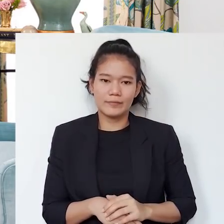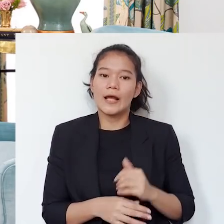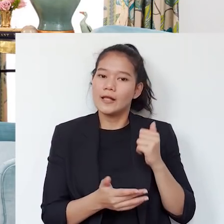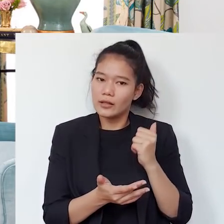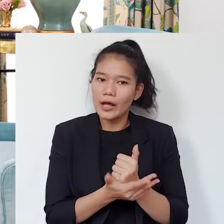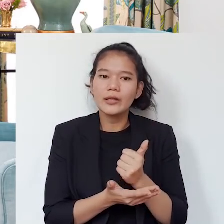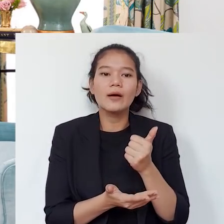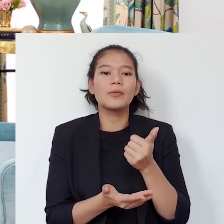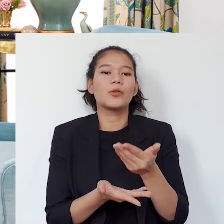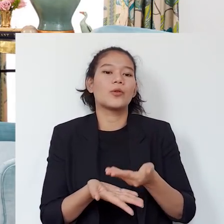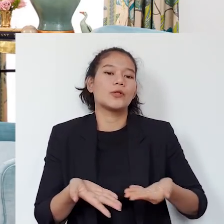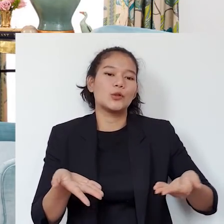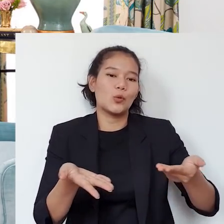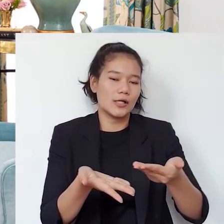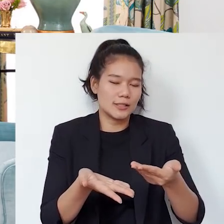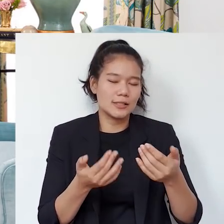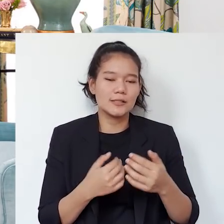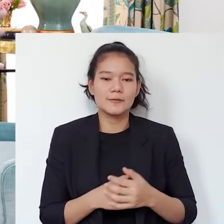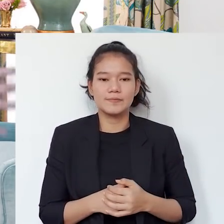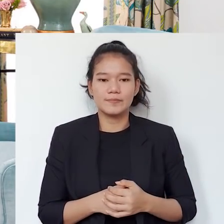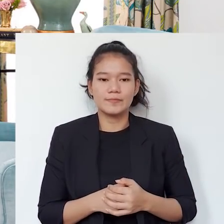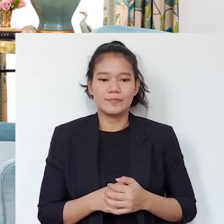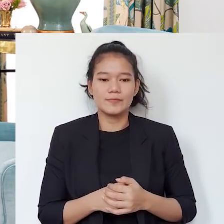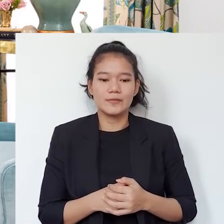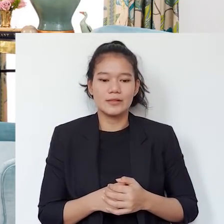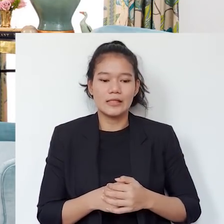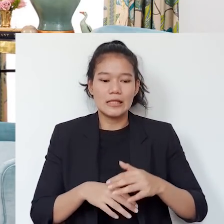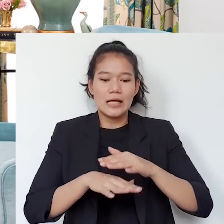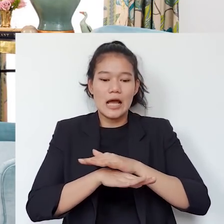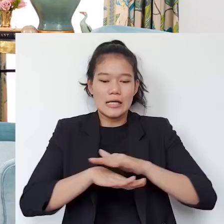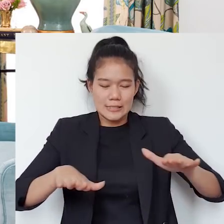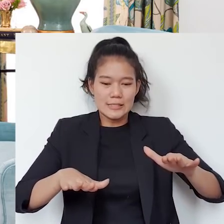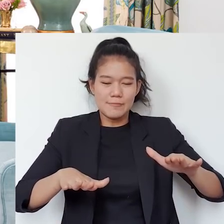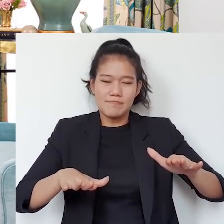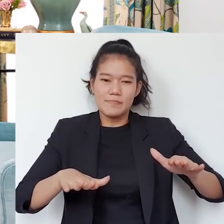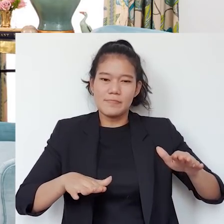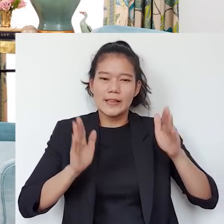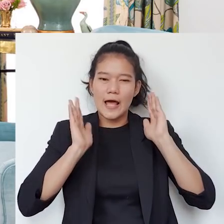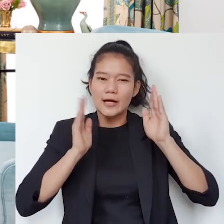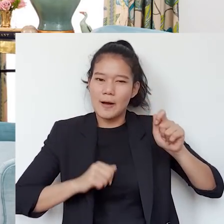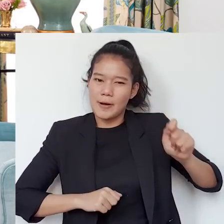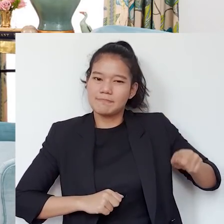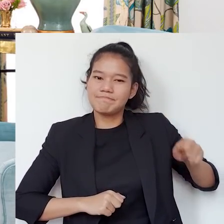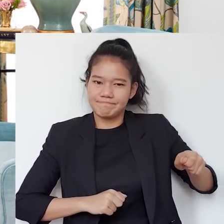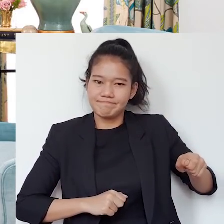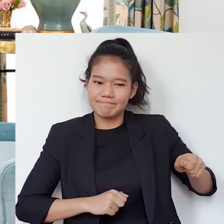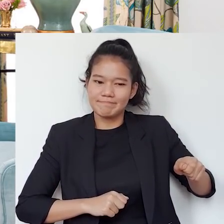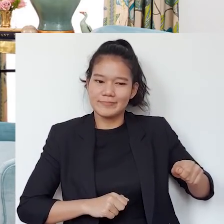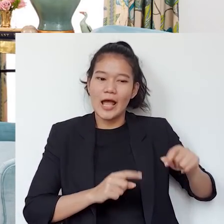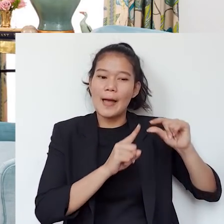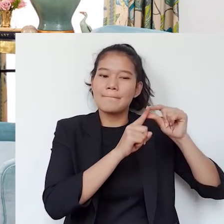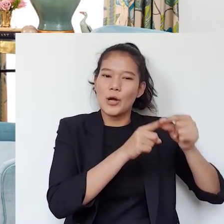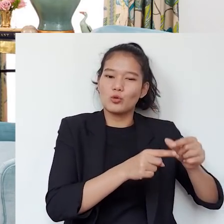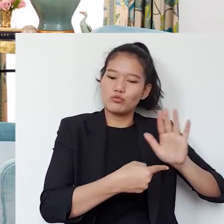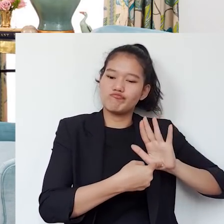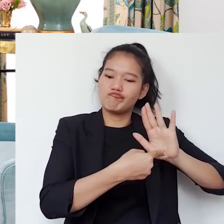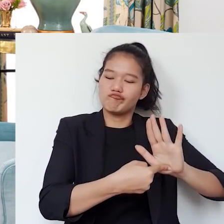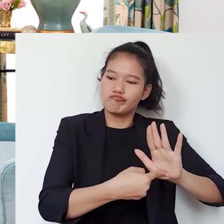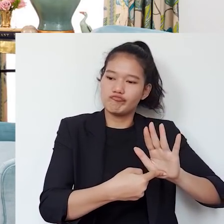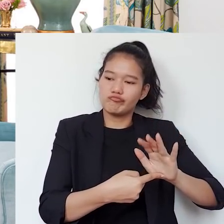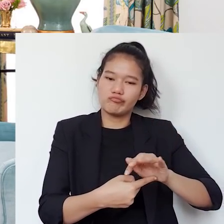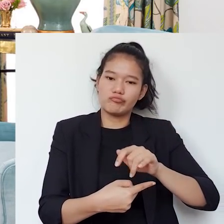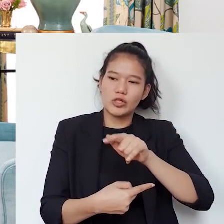ternyata kejadian saudara-saudara di pelataran Mahkamah Agama, Petrus menampakkan diri sebagai orang